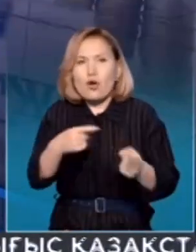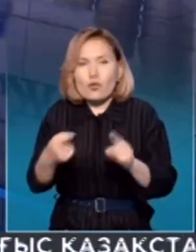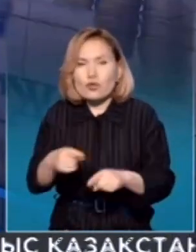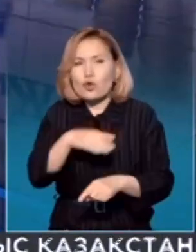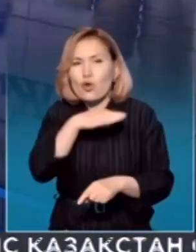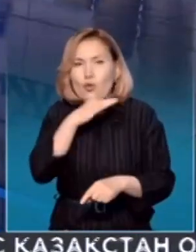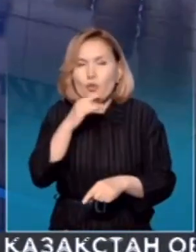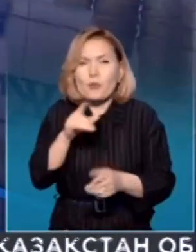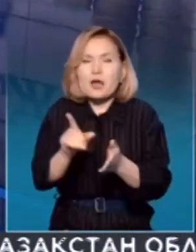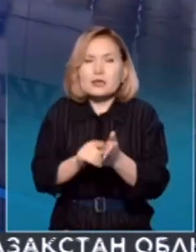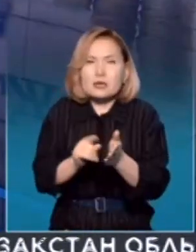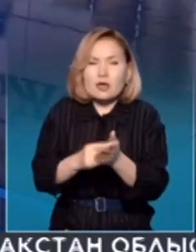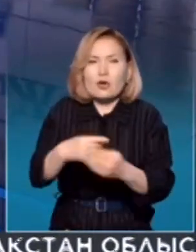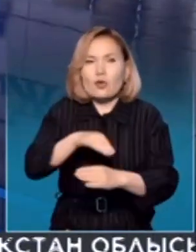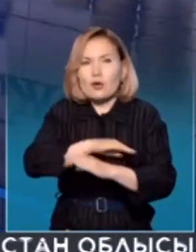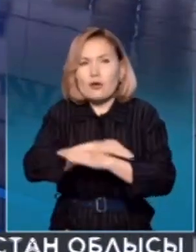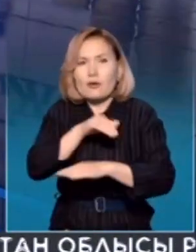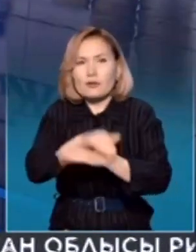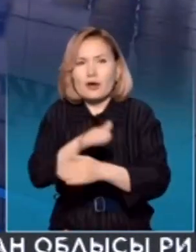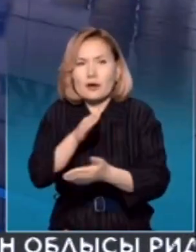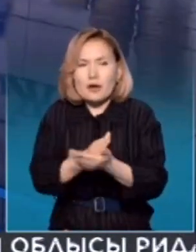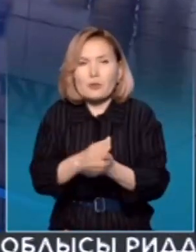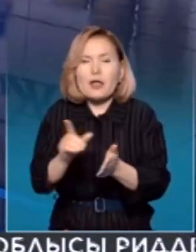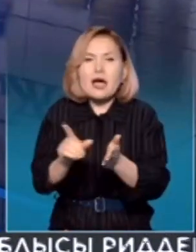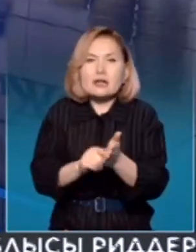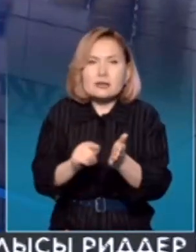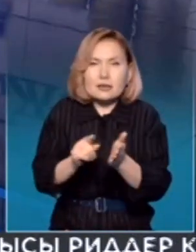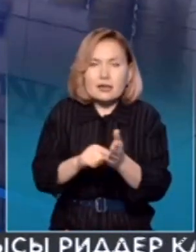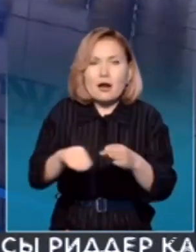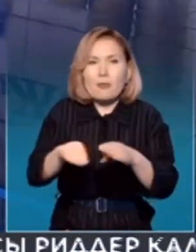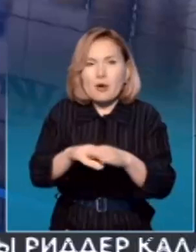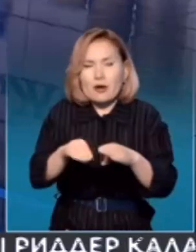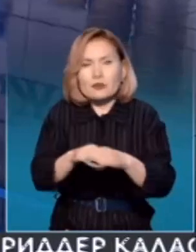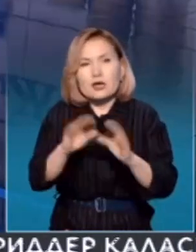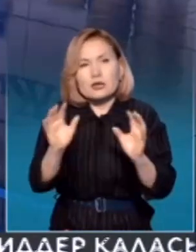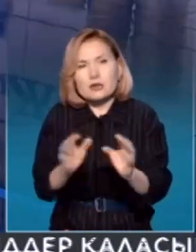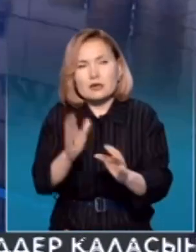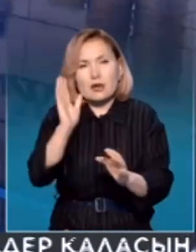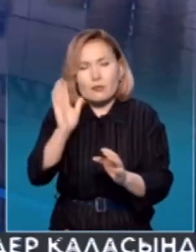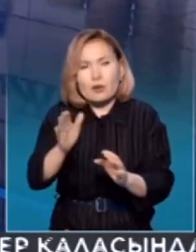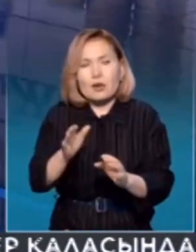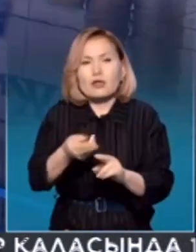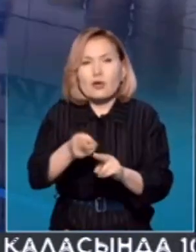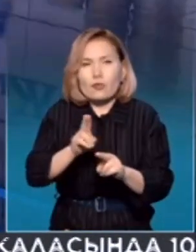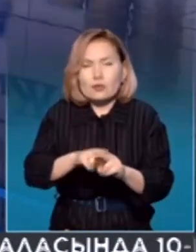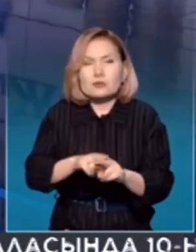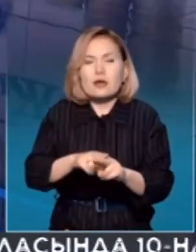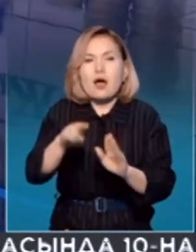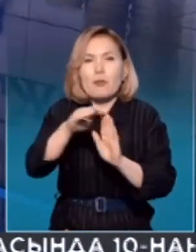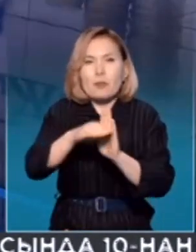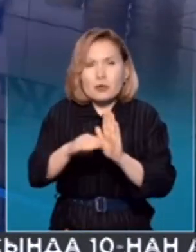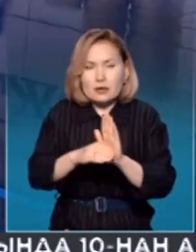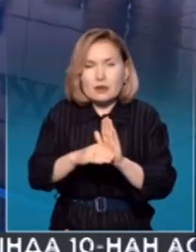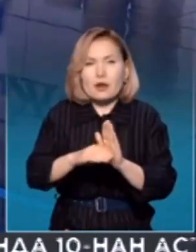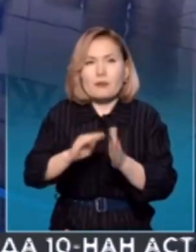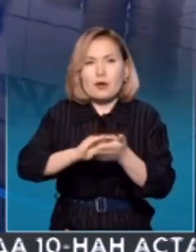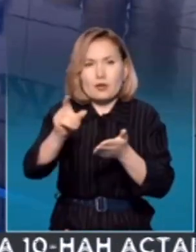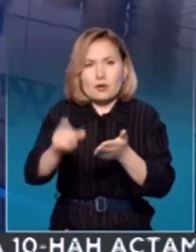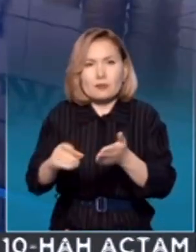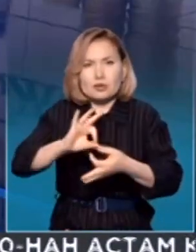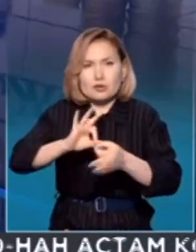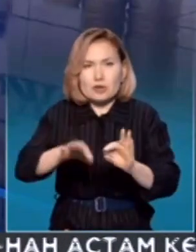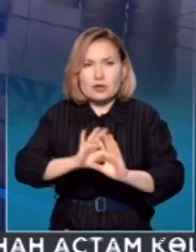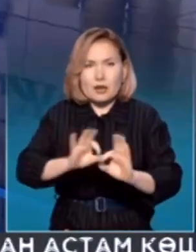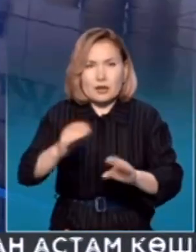анықталған. Мұндай жағдайда зейнеткердің есеп шотындағы ақшасы сақтала ма? Біле жүріңіз айтарында әріптесім Асылбек Данияр тарқатып